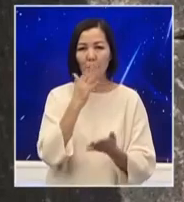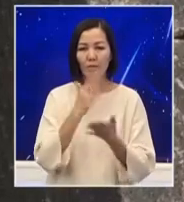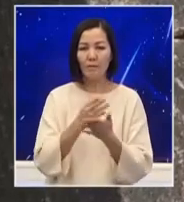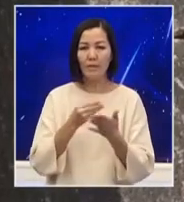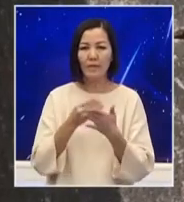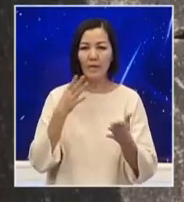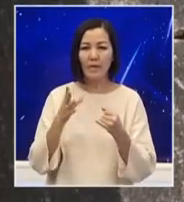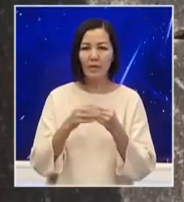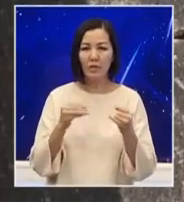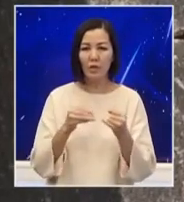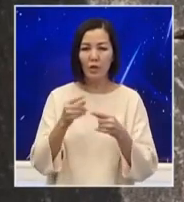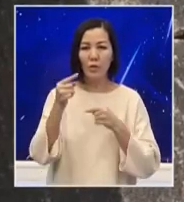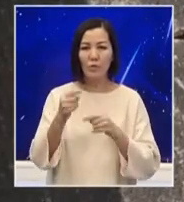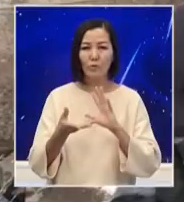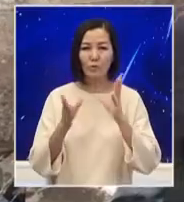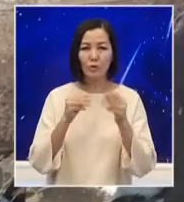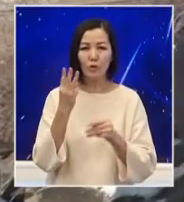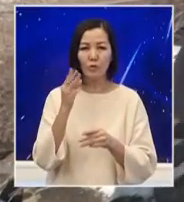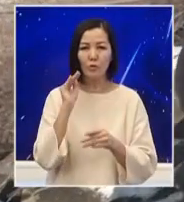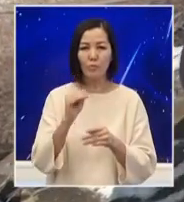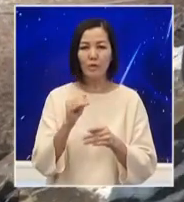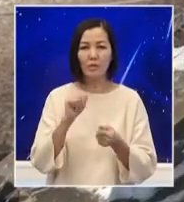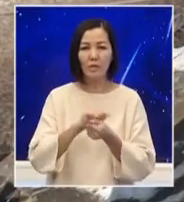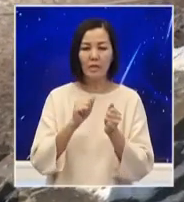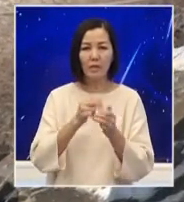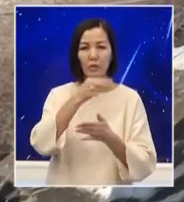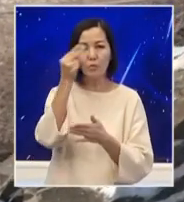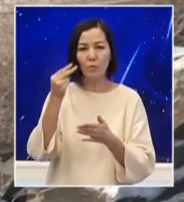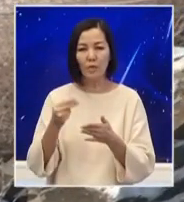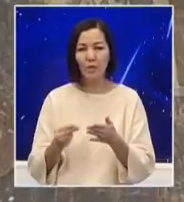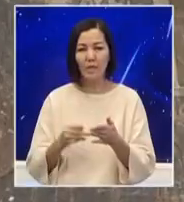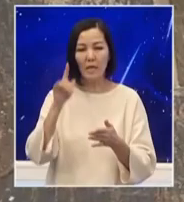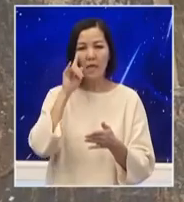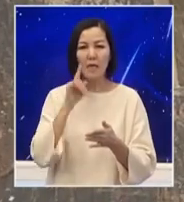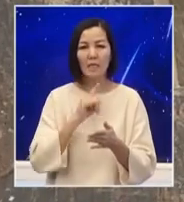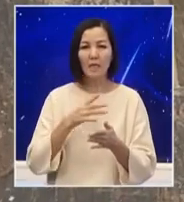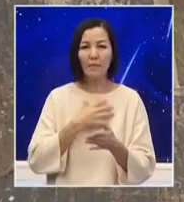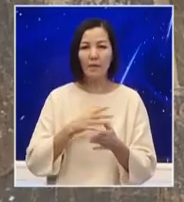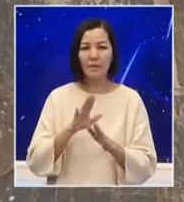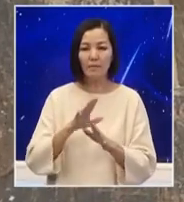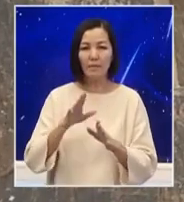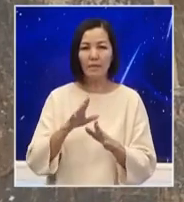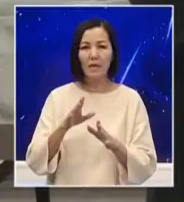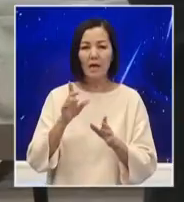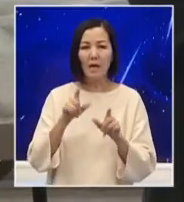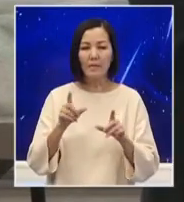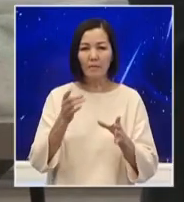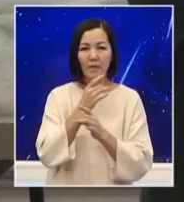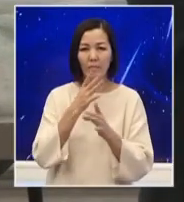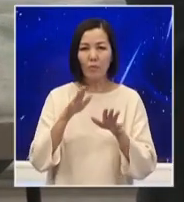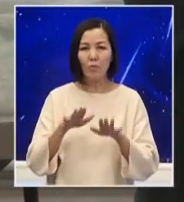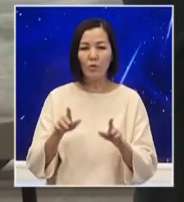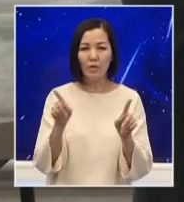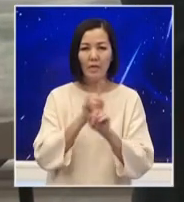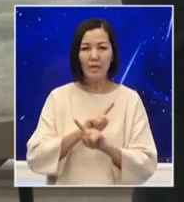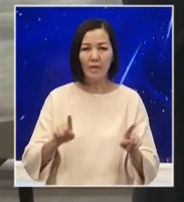тарихи мекен. Мұндағы ұзын саны 3000-нан аса жартас суреттерінің Қазақстан үшін ғана емес, адамзат мәдениеті үшін алар орны